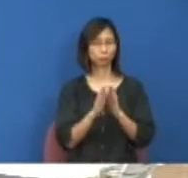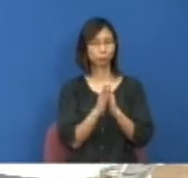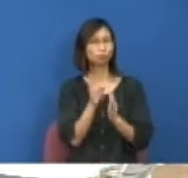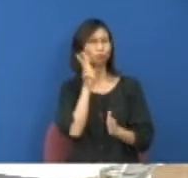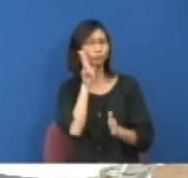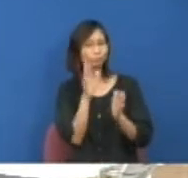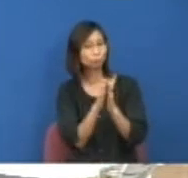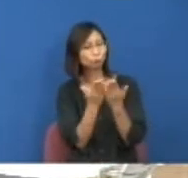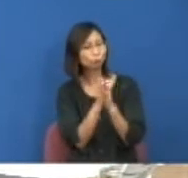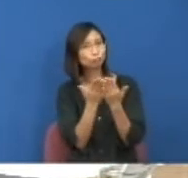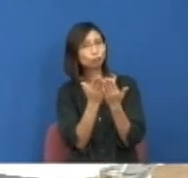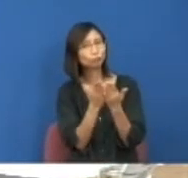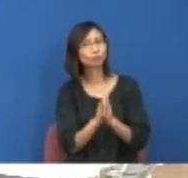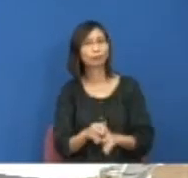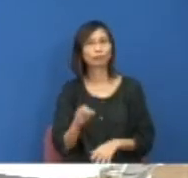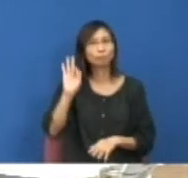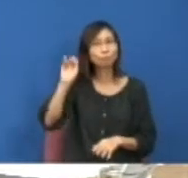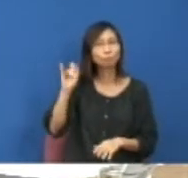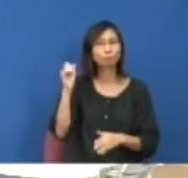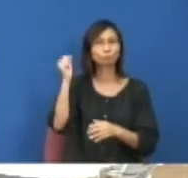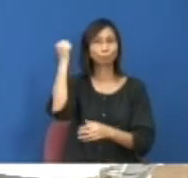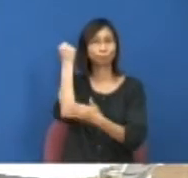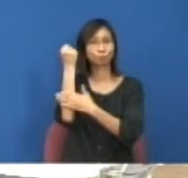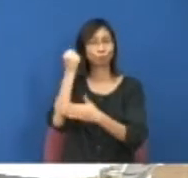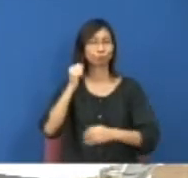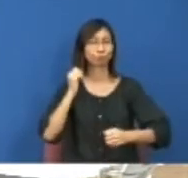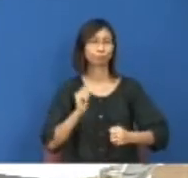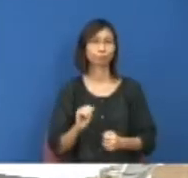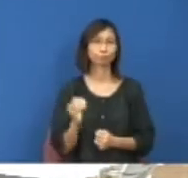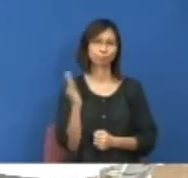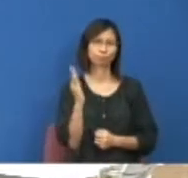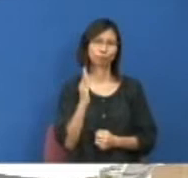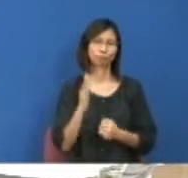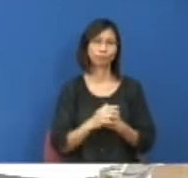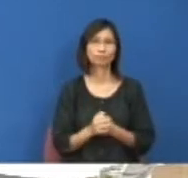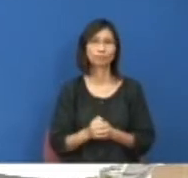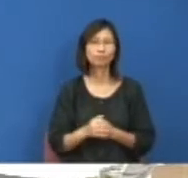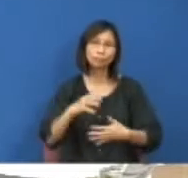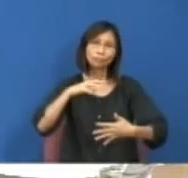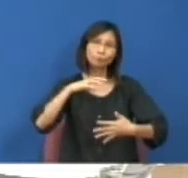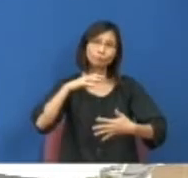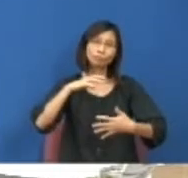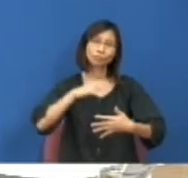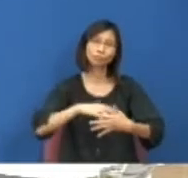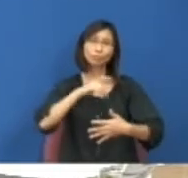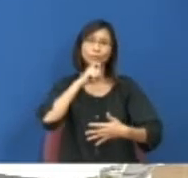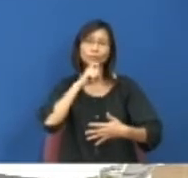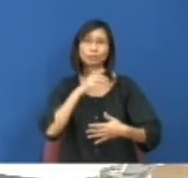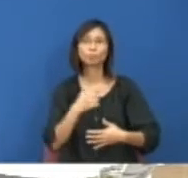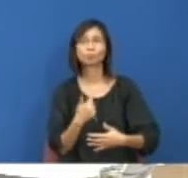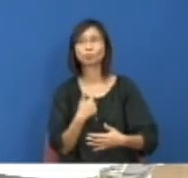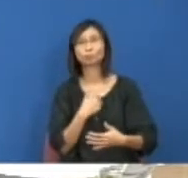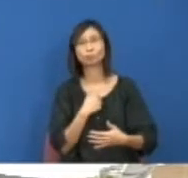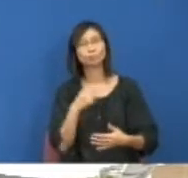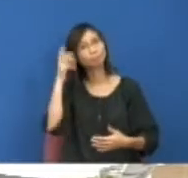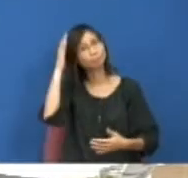就係同呢個法國革命係差唔多啊，就係。咁當然中間就涉及到一個就係話大家都知道我係托派啦。